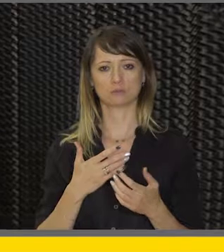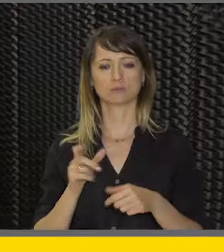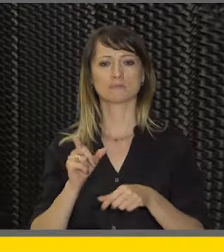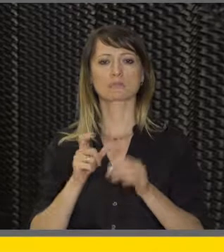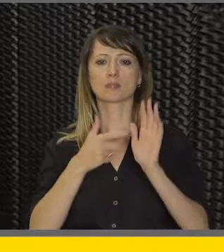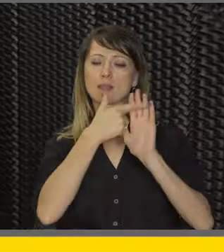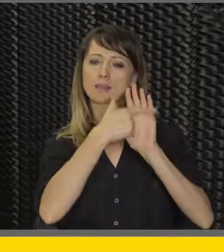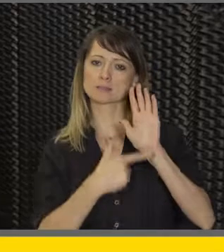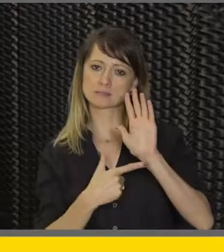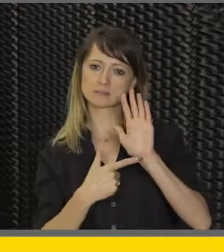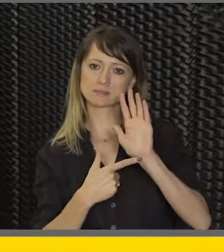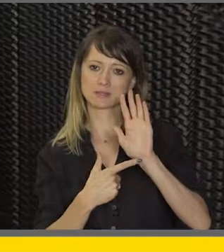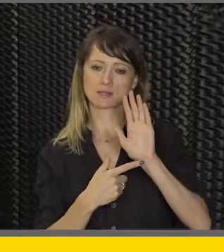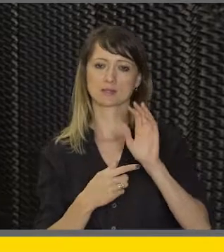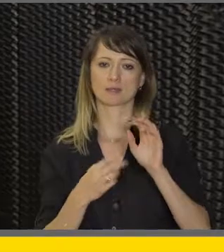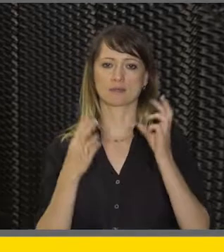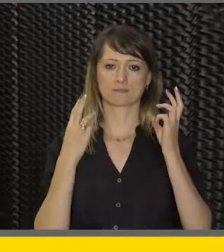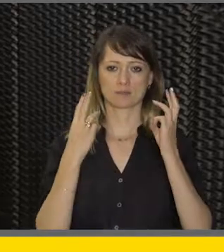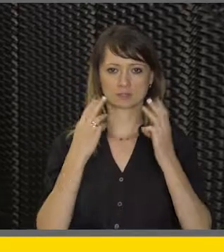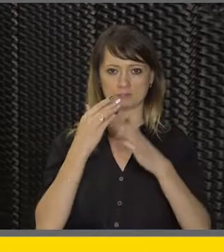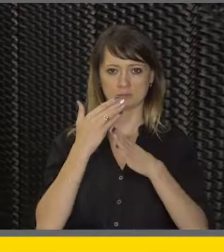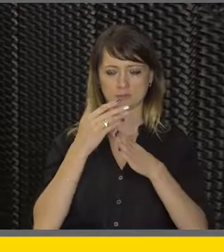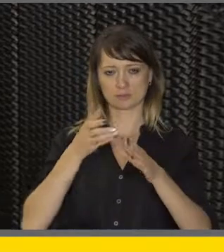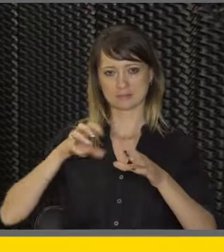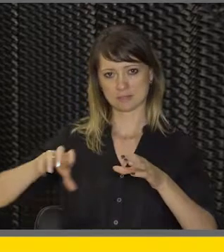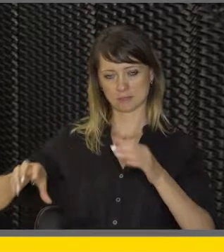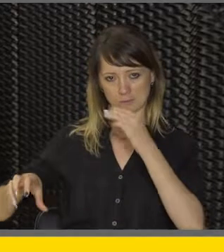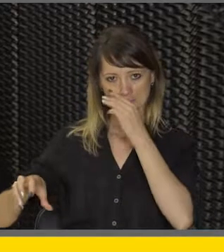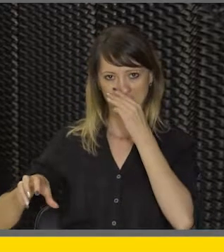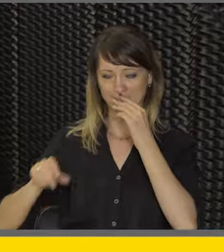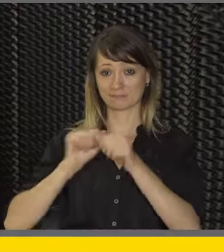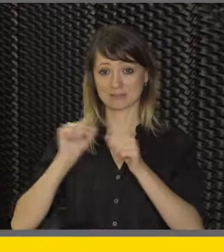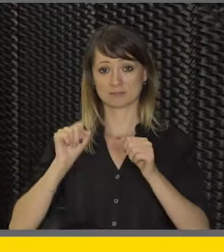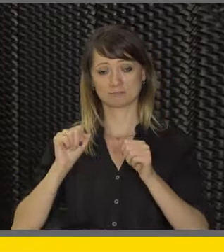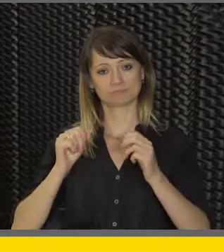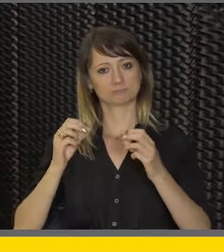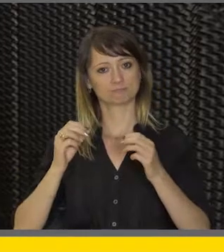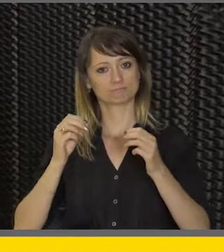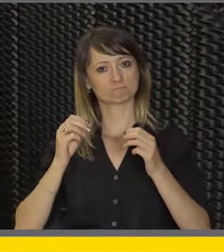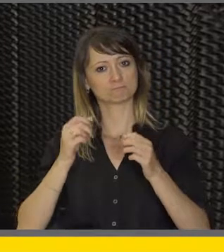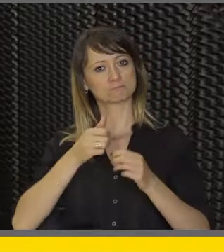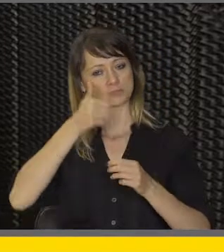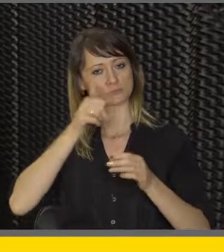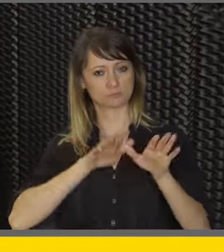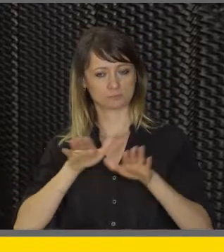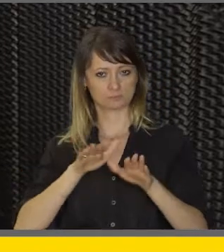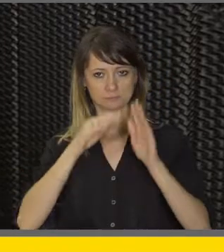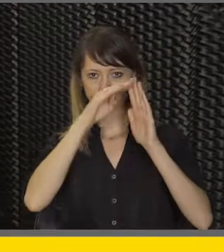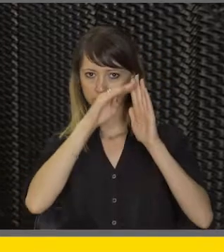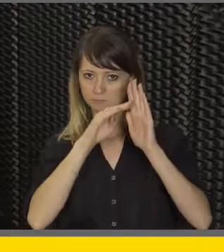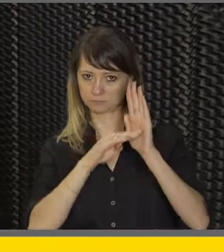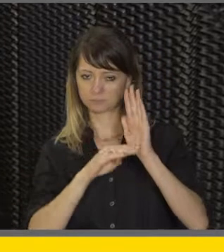gospodarczych, które w województwie śląskim są wiodące. I teraz jak myśmy je wybierali? Po pierwsze, no, generalnie musiał być potencjał